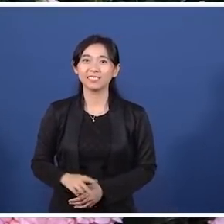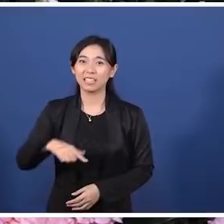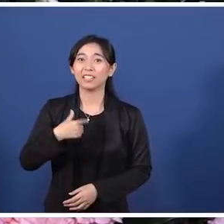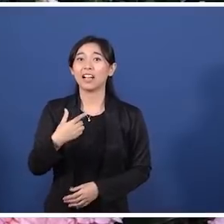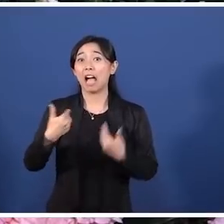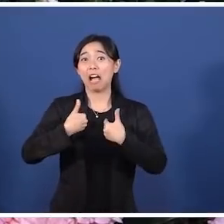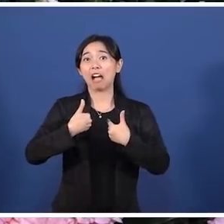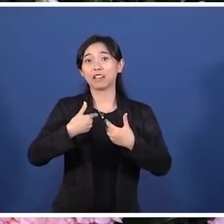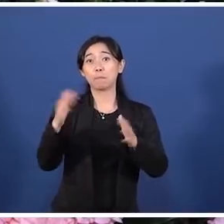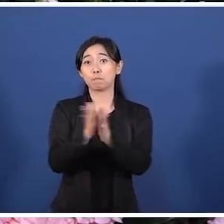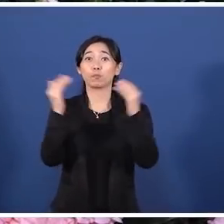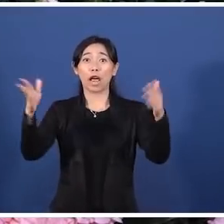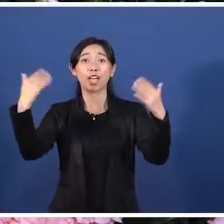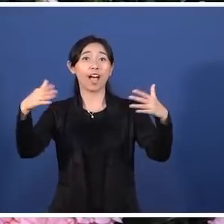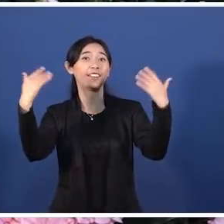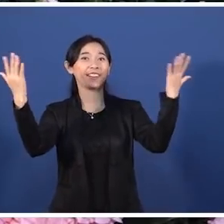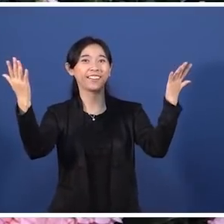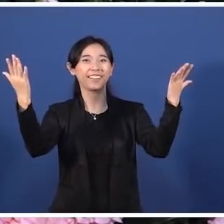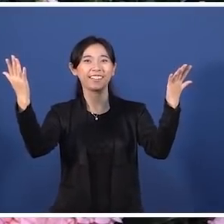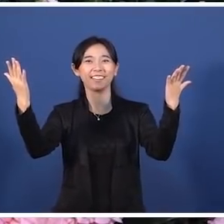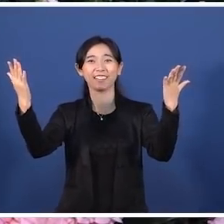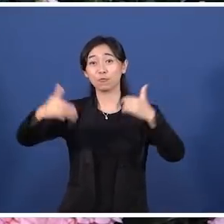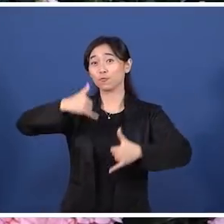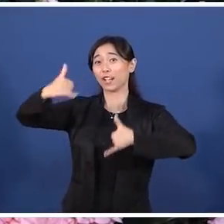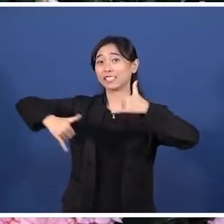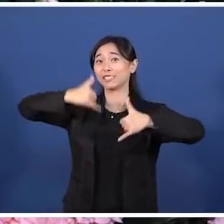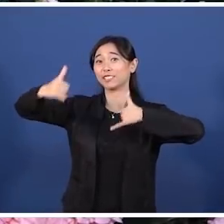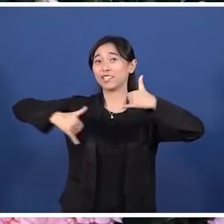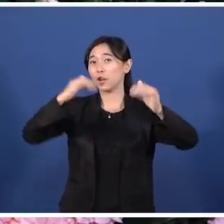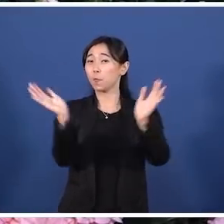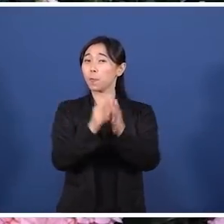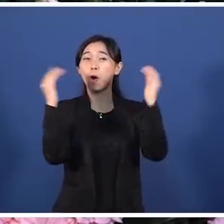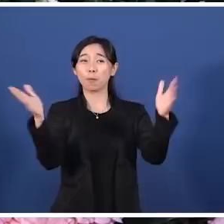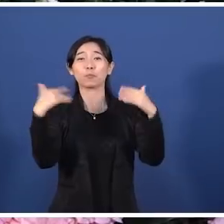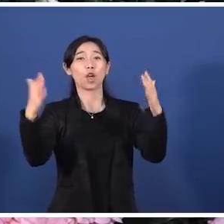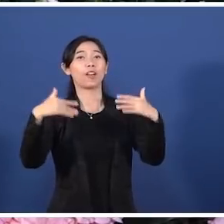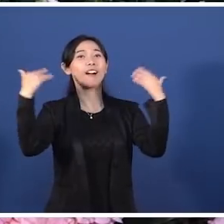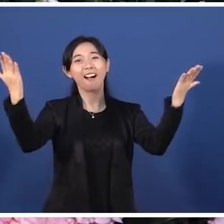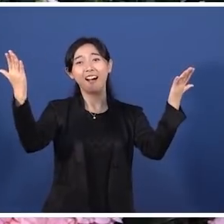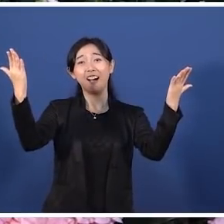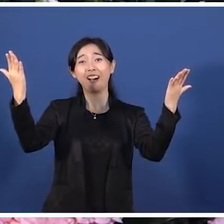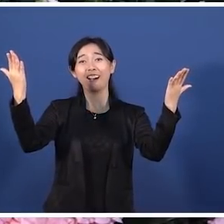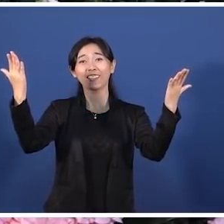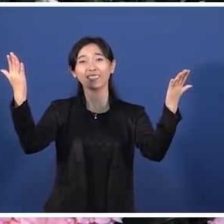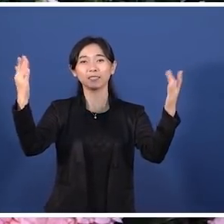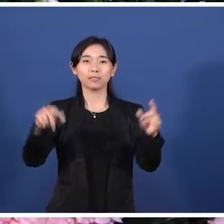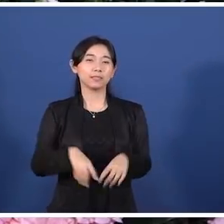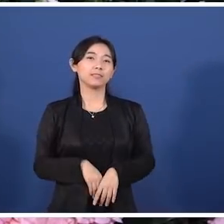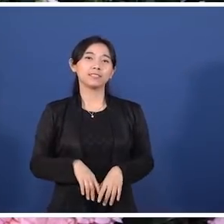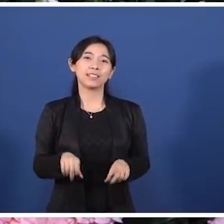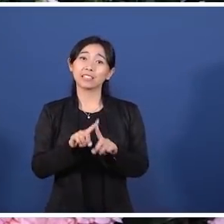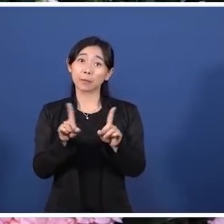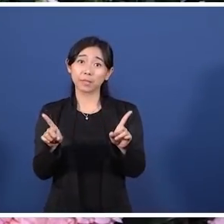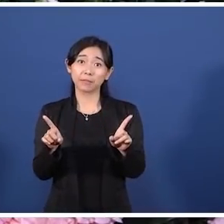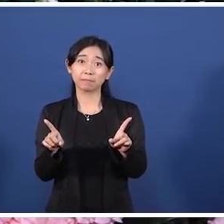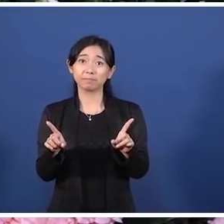sebuah seremoni. Tekanannya adalah sebuah acara, peringatan. Tetapi tidak terlalu